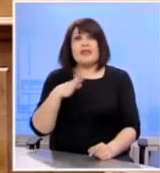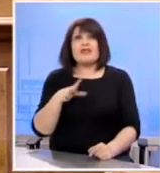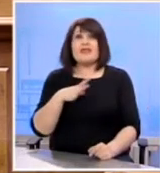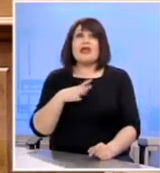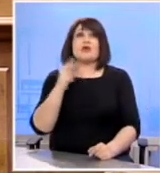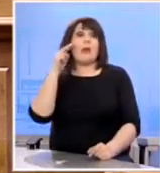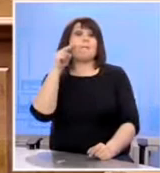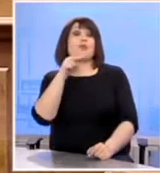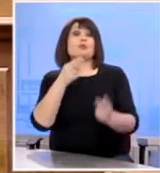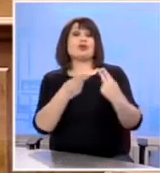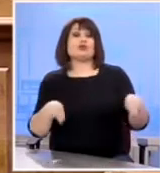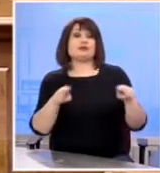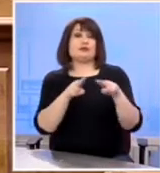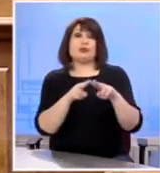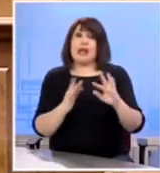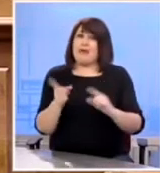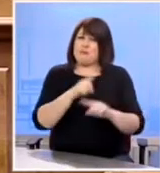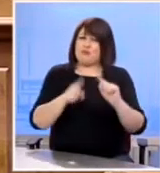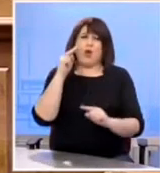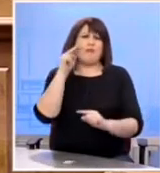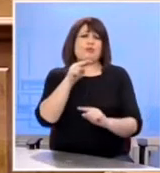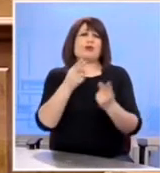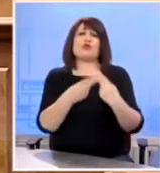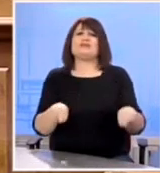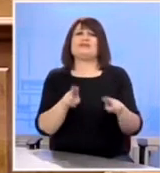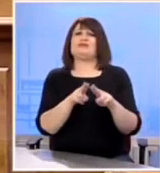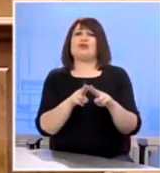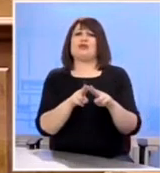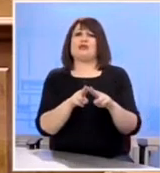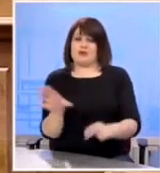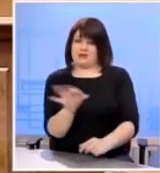Εποπτικό Συμβούλιο. Το ερώτημα είναι ποιο Εποπτικό Συμβούλιο. Αυτό που